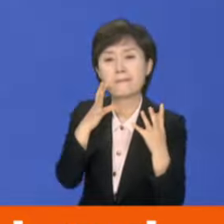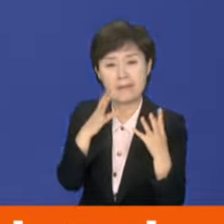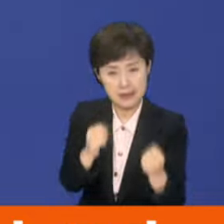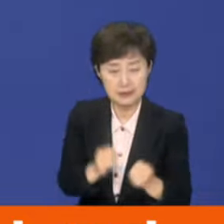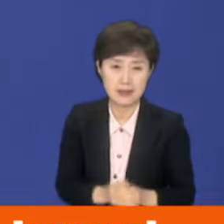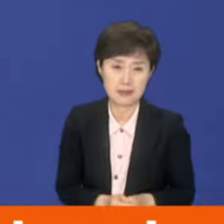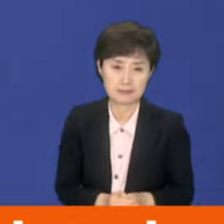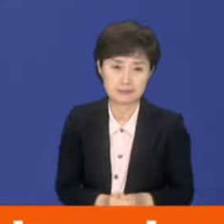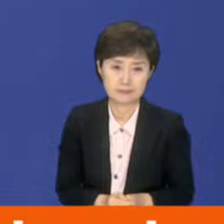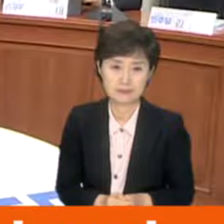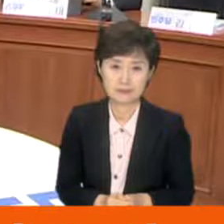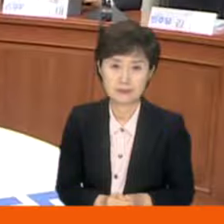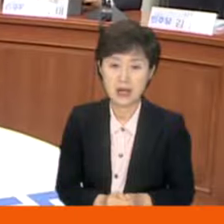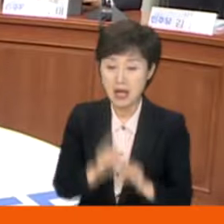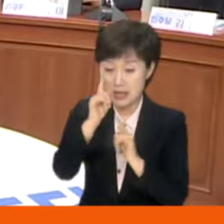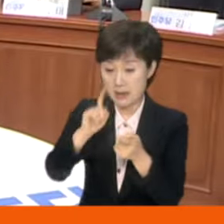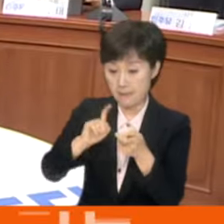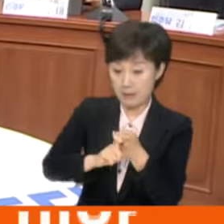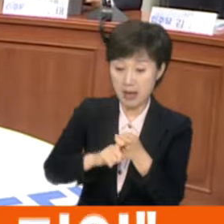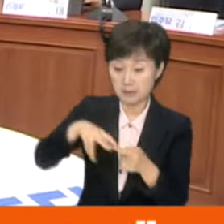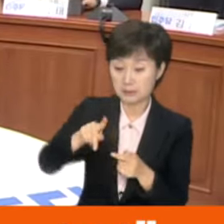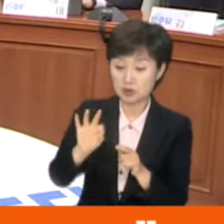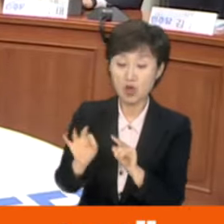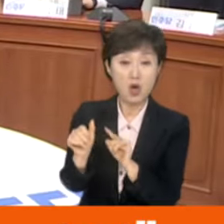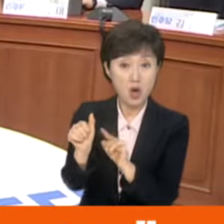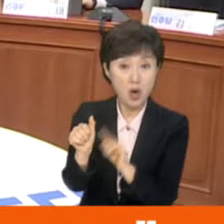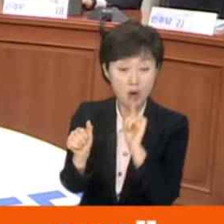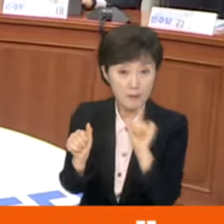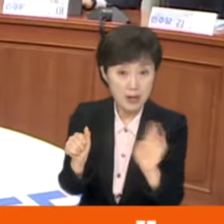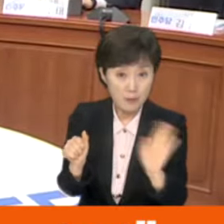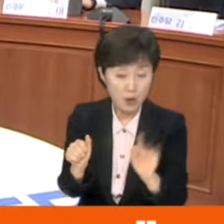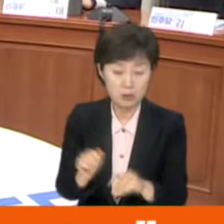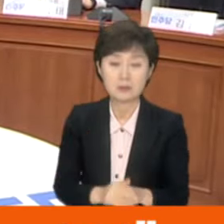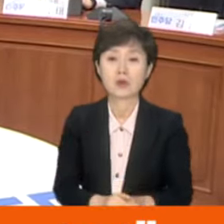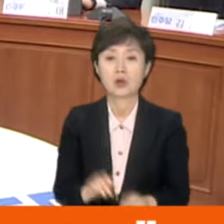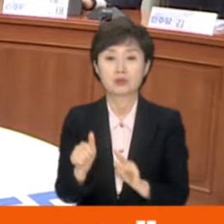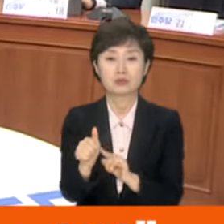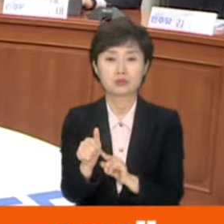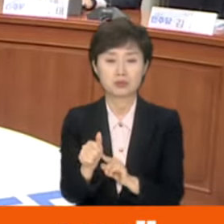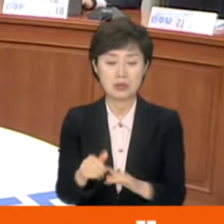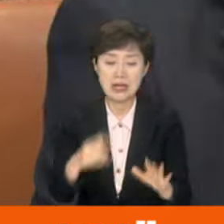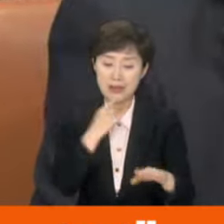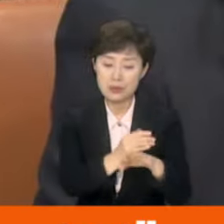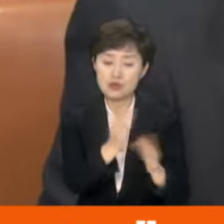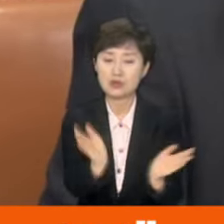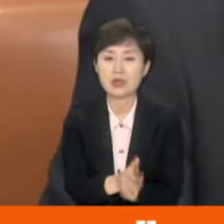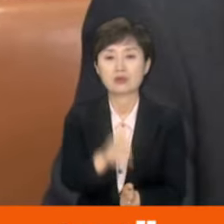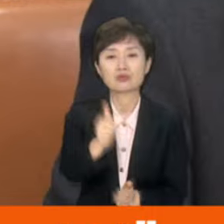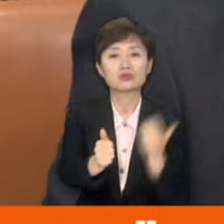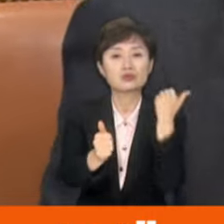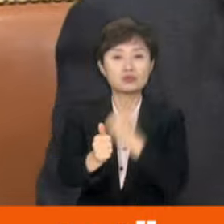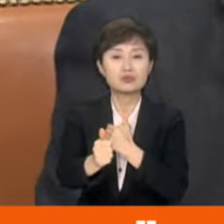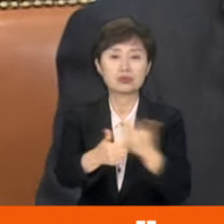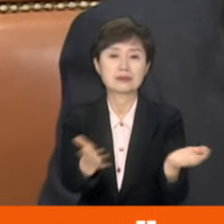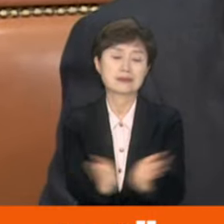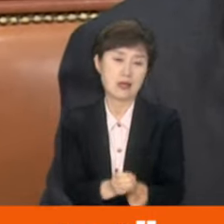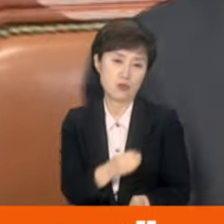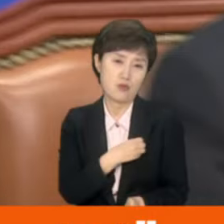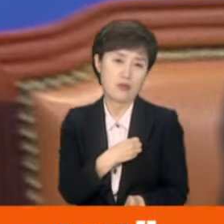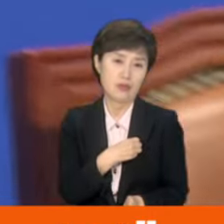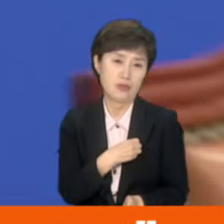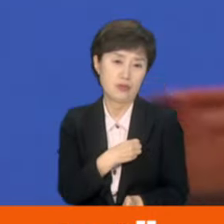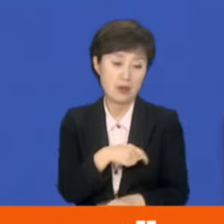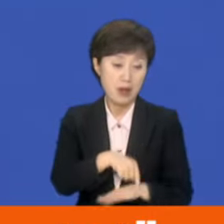모습입니다. 친명계 정청래 최고위원은 이를 감안한 듯 오전 최고위원 회의에서 민주당의 주인은 당원이라면서